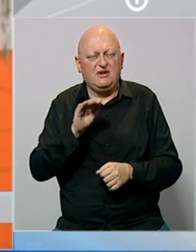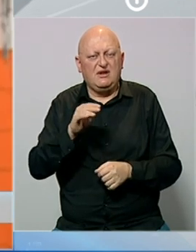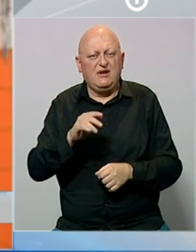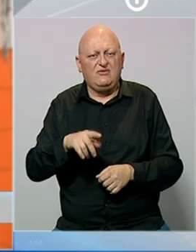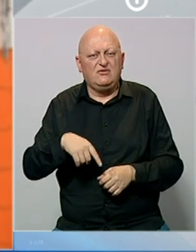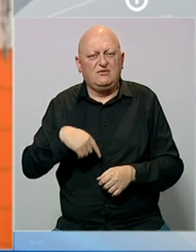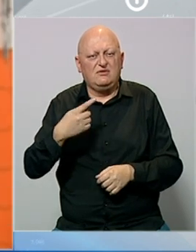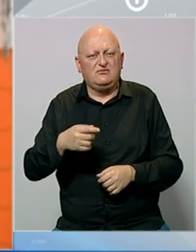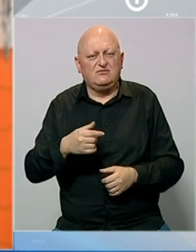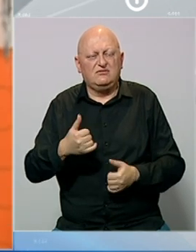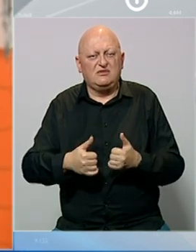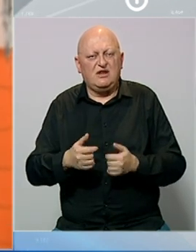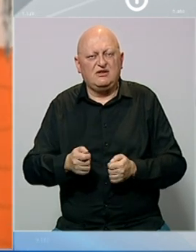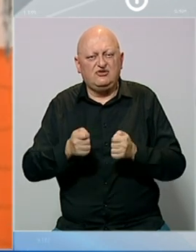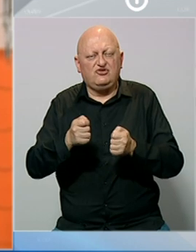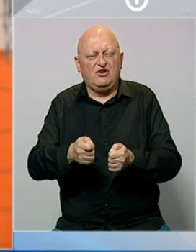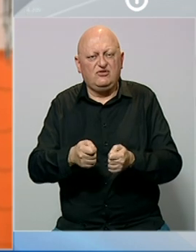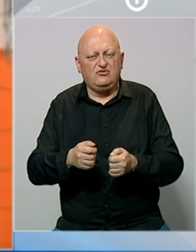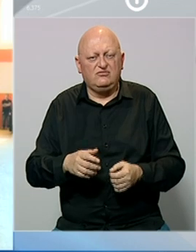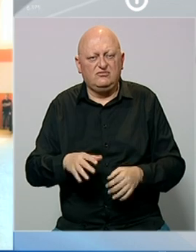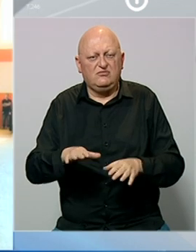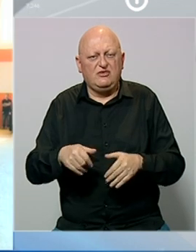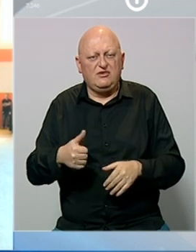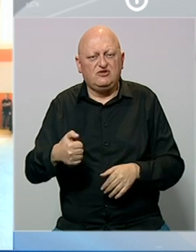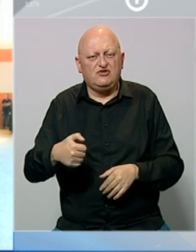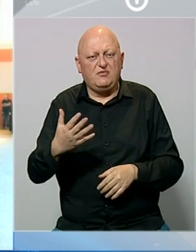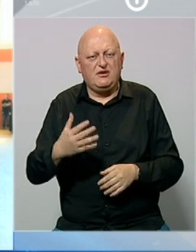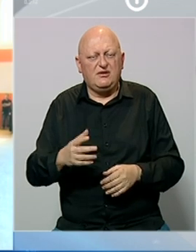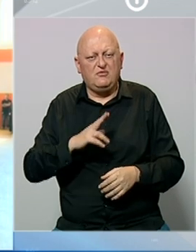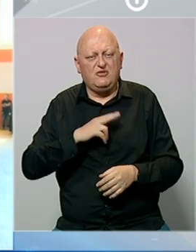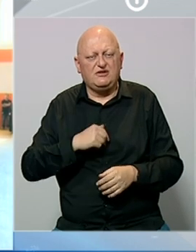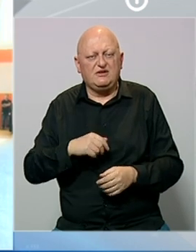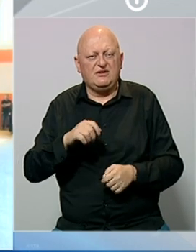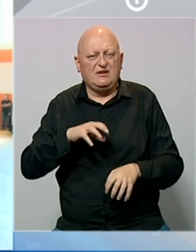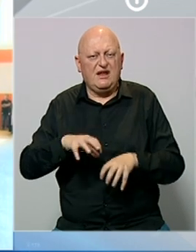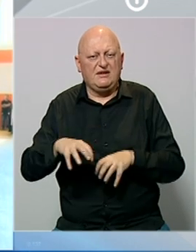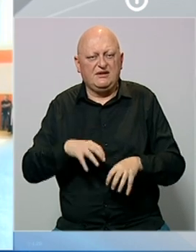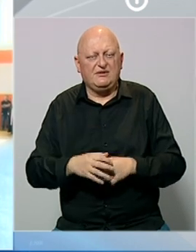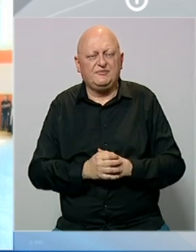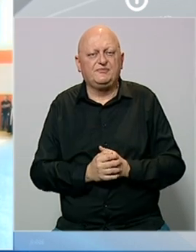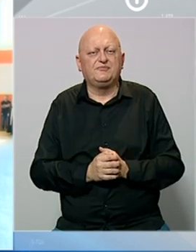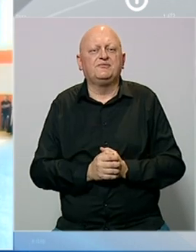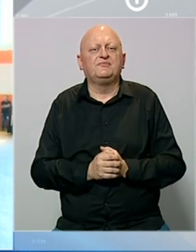te najavio narednu natječajnu proceduru prijema novih 105 policijskih djelatnika.